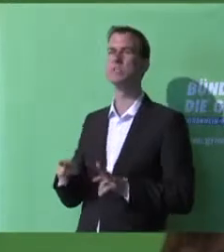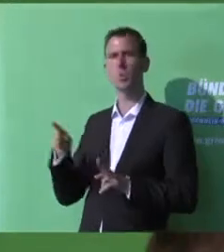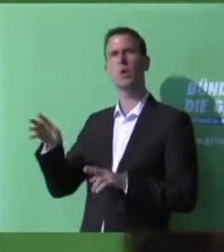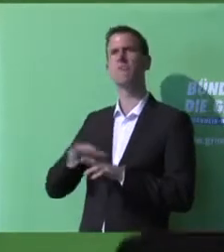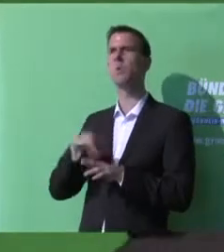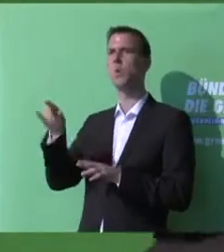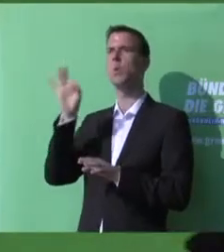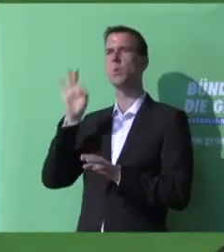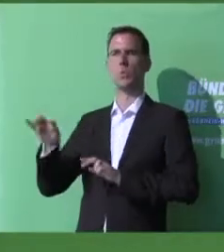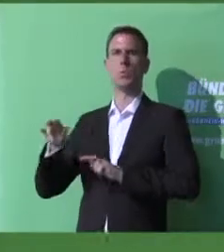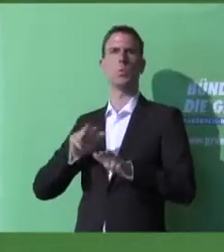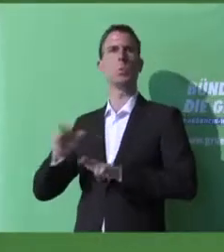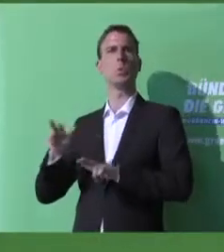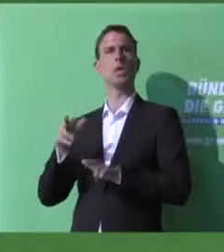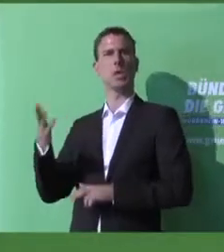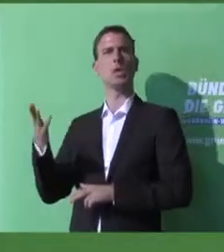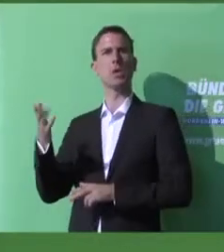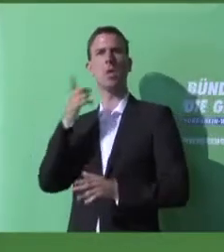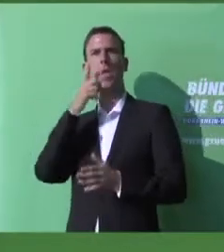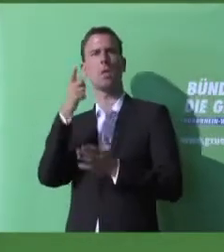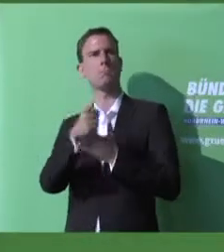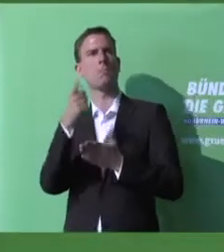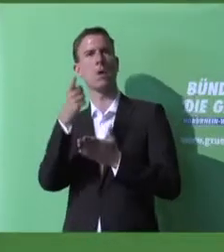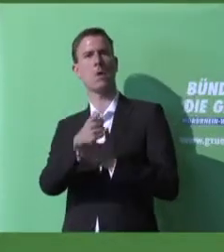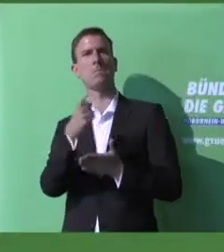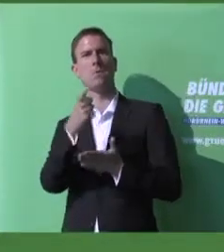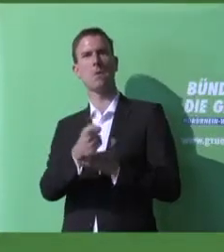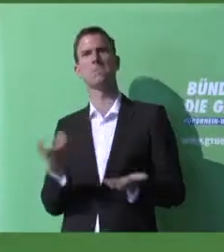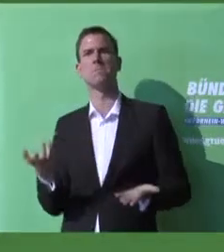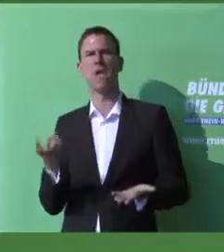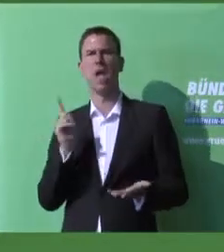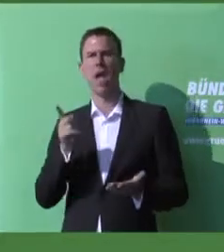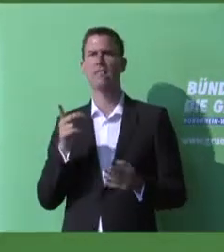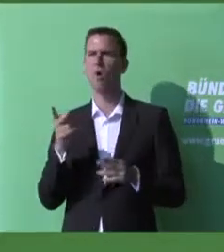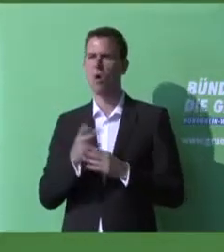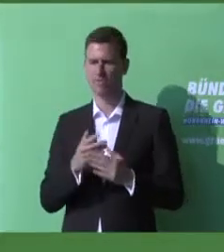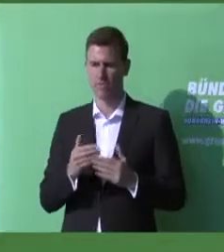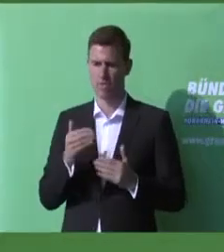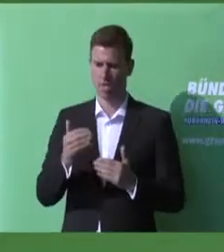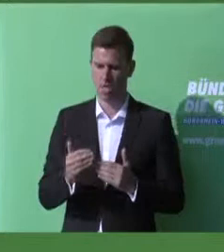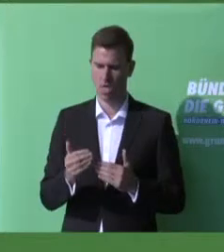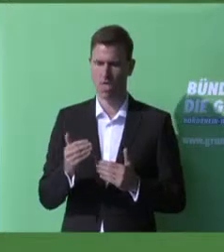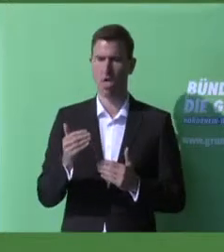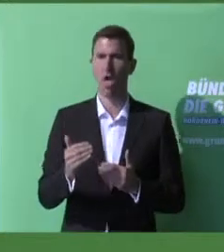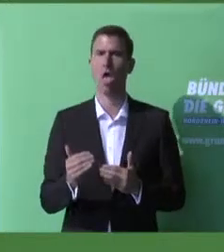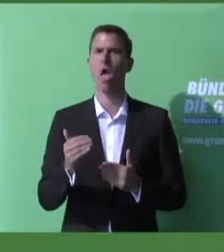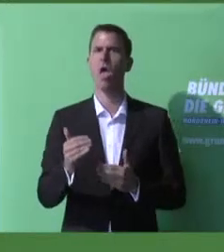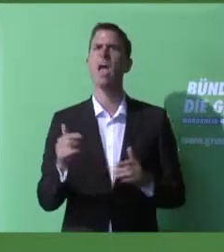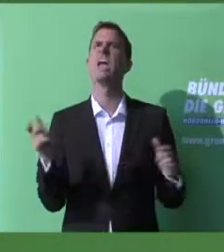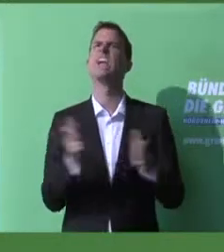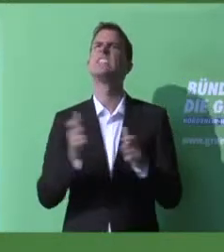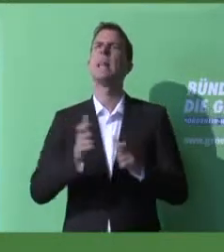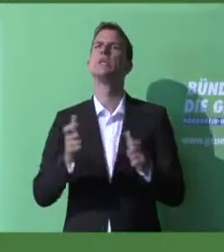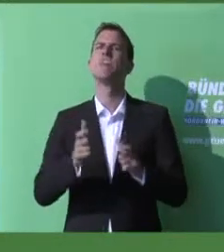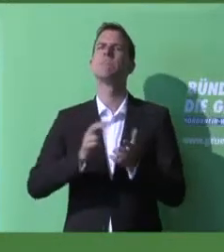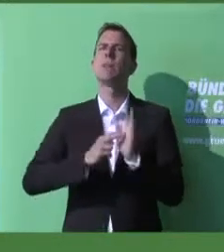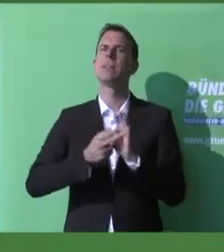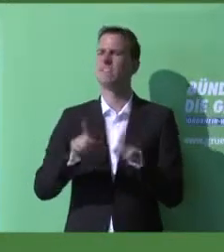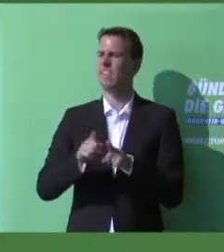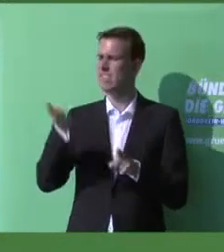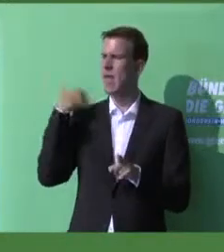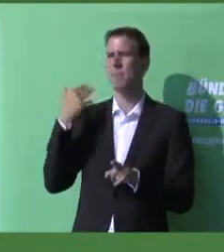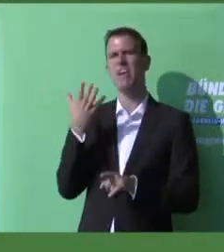regiert. Aber in immer kürzeren Einschlägen wird die Gesellschaftspolitik der 50er Jahre der